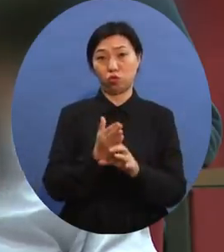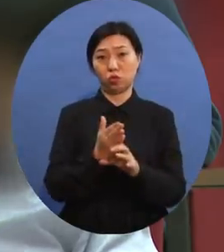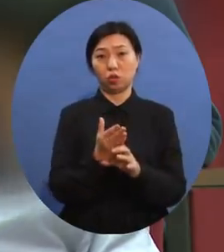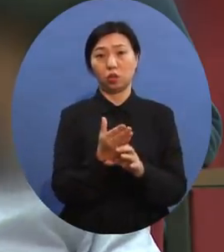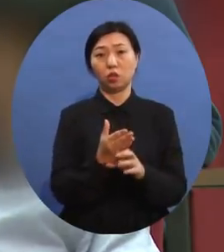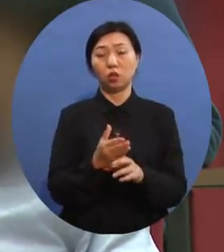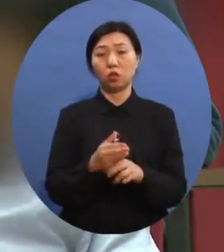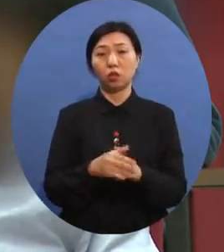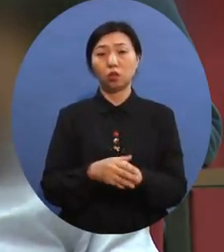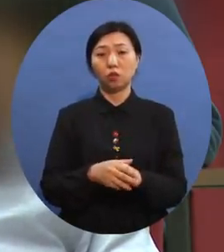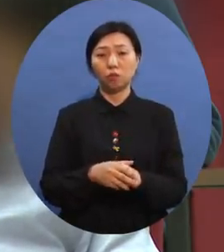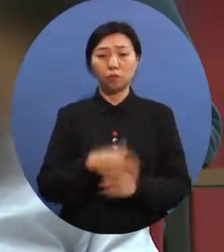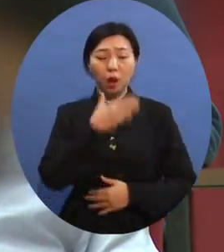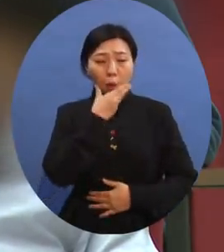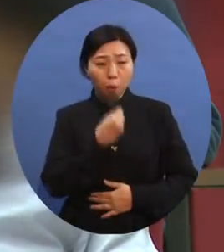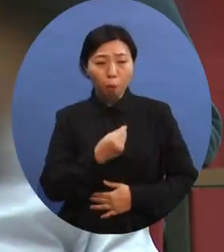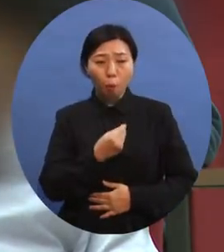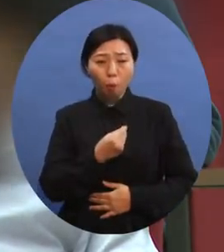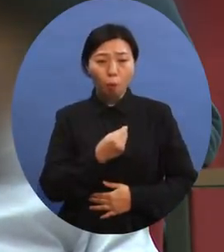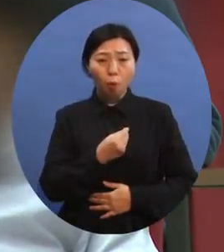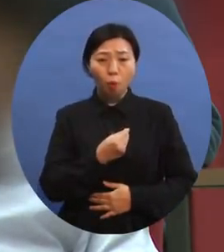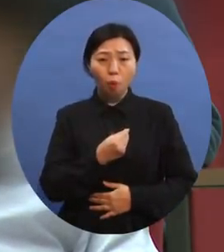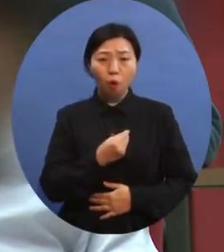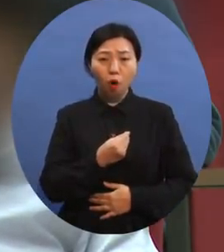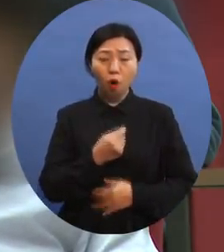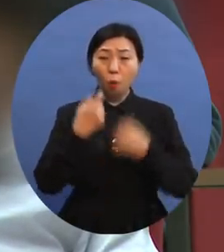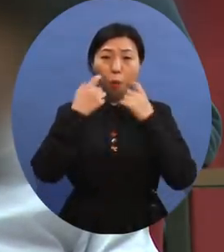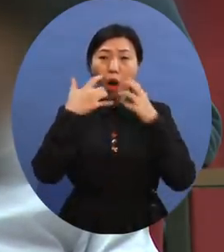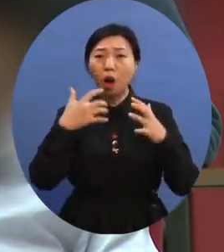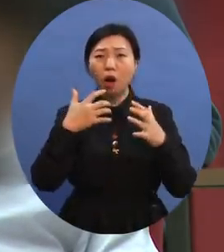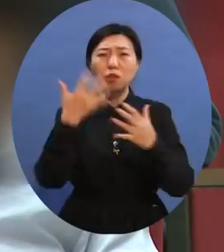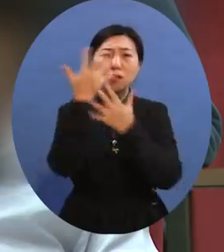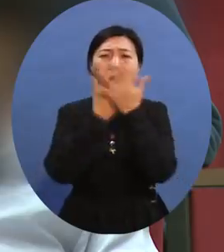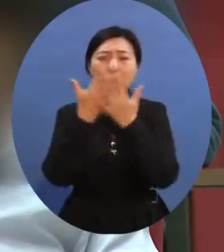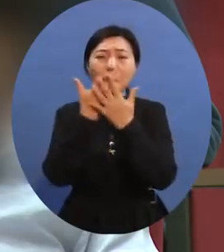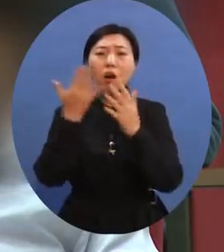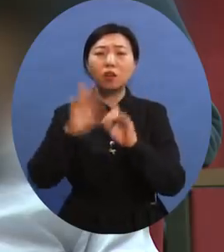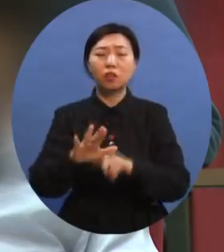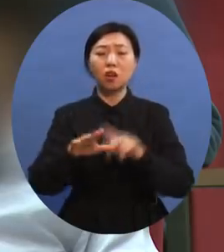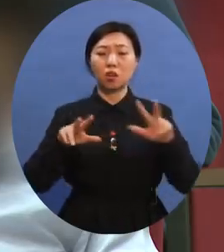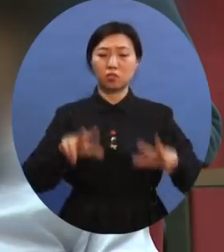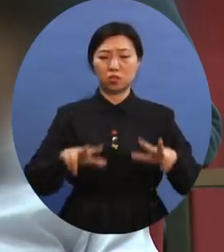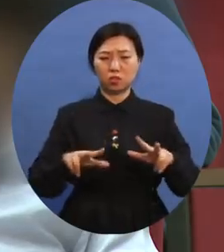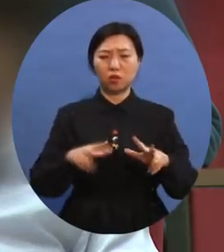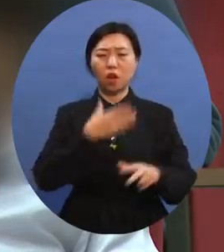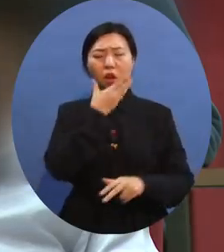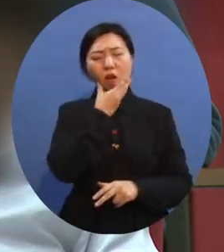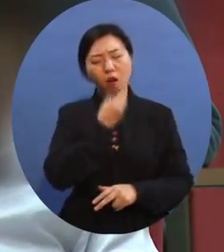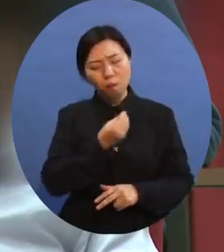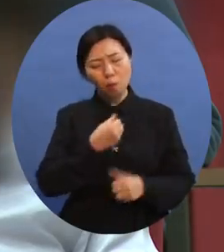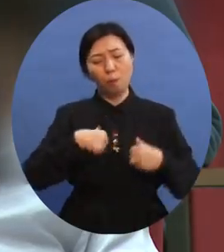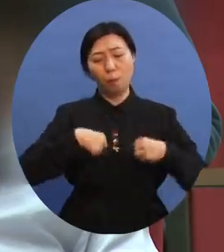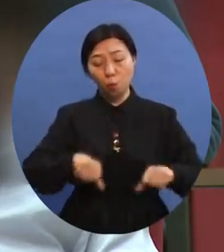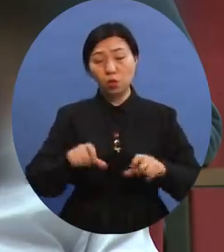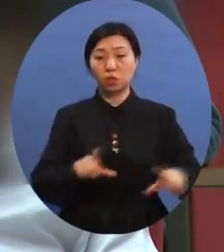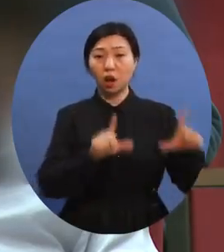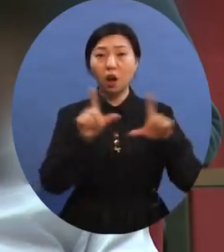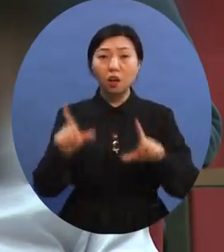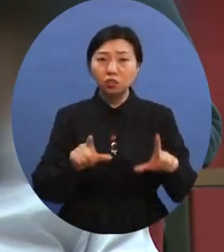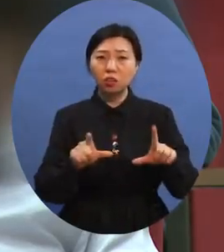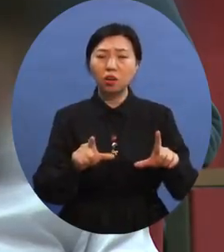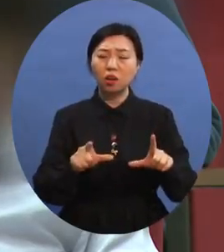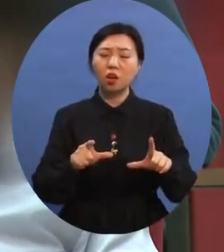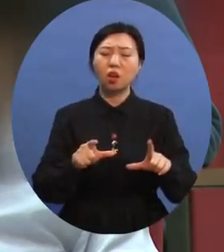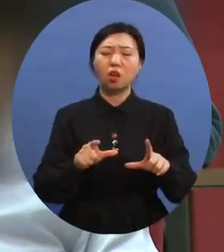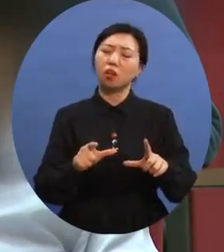행복할지 장담할 수 없는 미래를 위해 지금을 포기하면서까지 투자하는 것이 점점 지쳐갑니다. 살면서